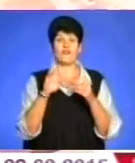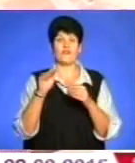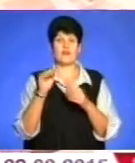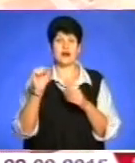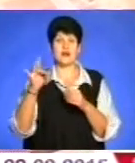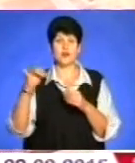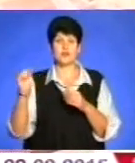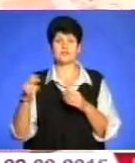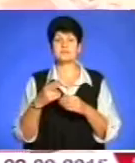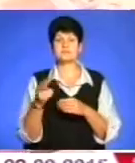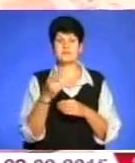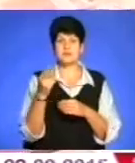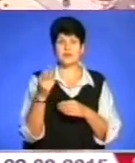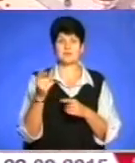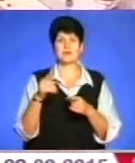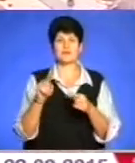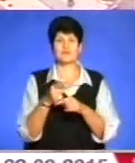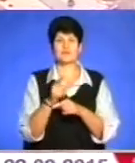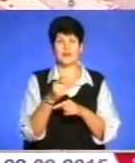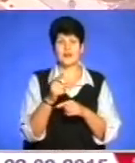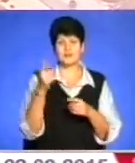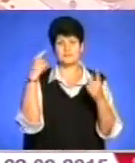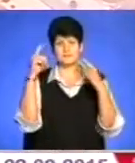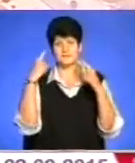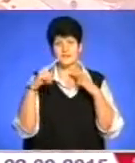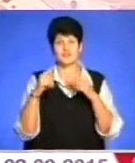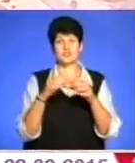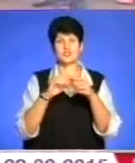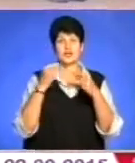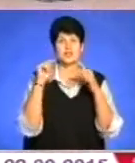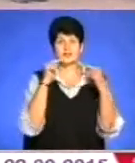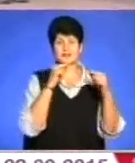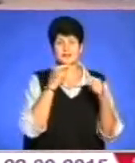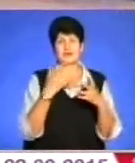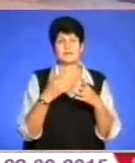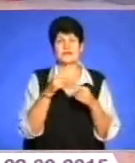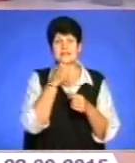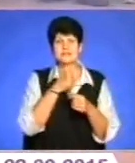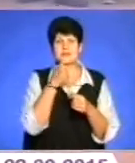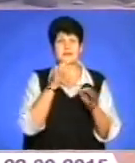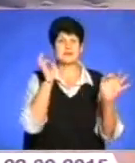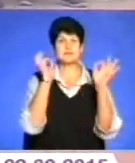мильним бульбашкам, полімерним черв'якам, шашликам з повітряних куль, експериментам зі звуком.